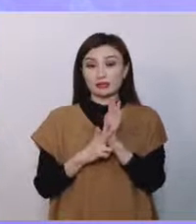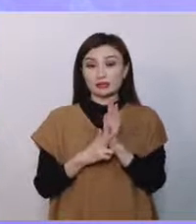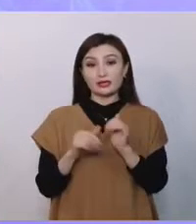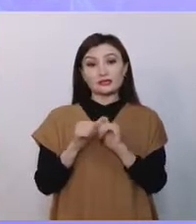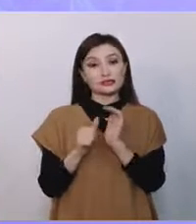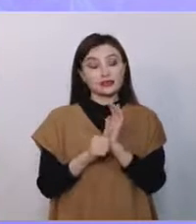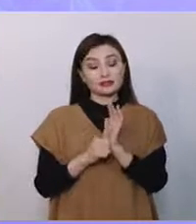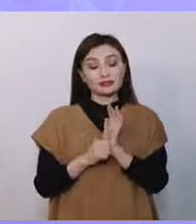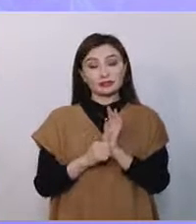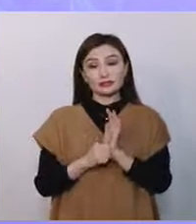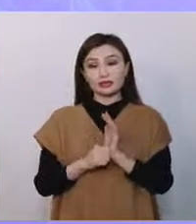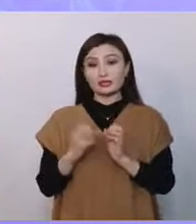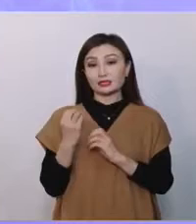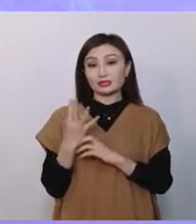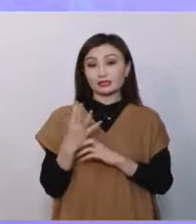1816